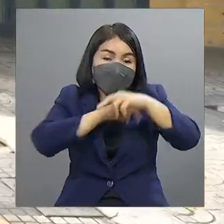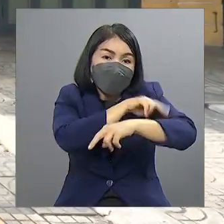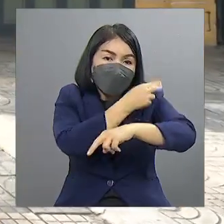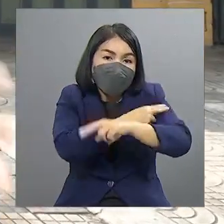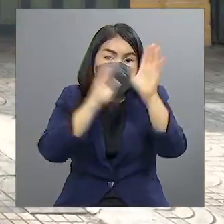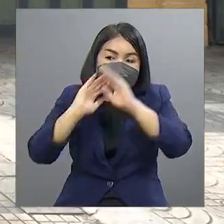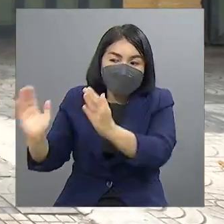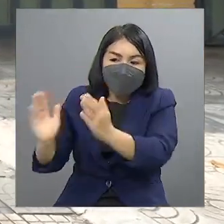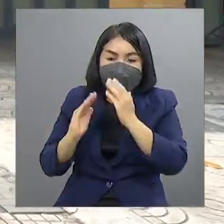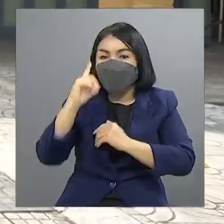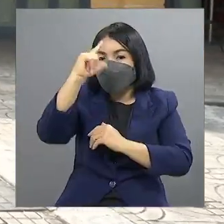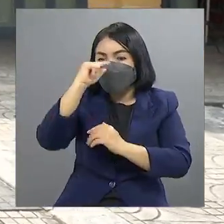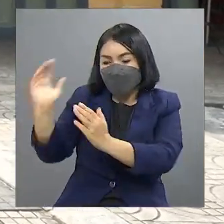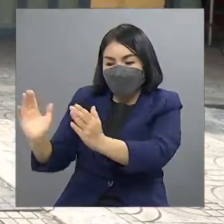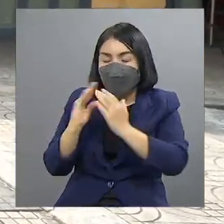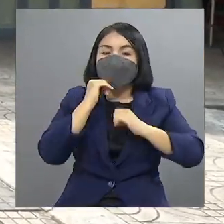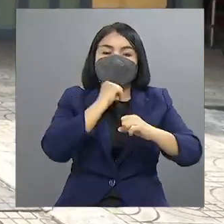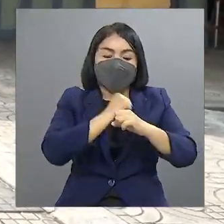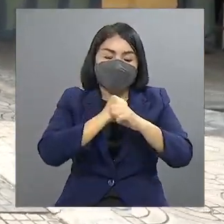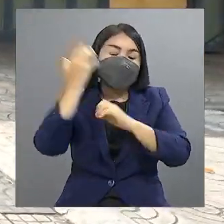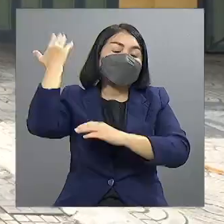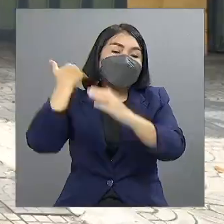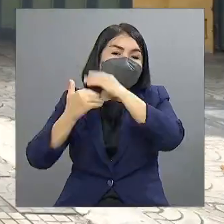แต่งและก่อสร้างของสมัยก่อนมาจนถึงปัจจุบันนี้ครับ